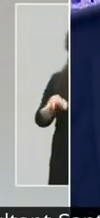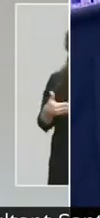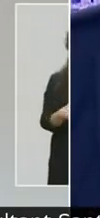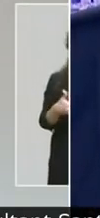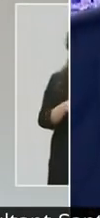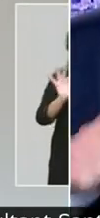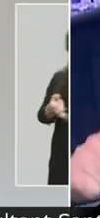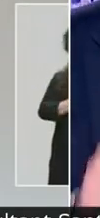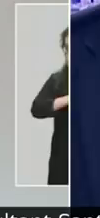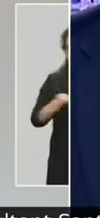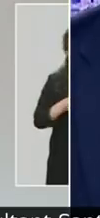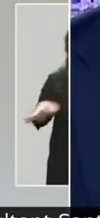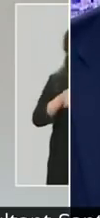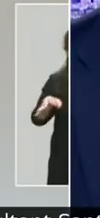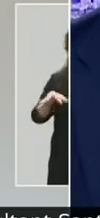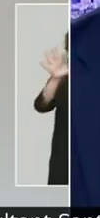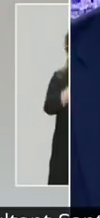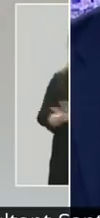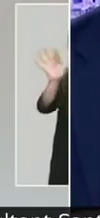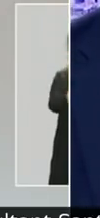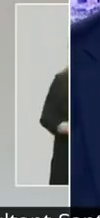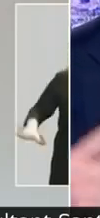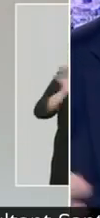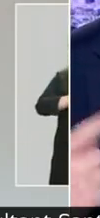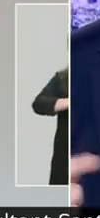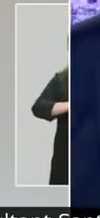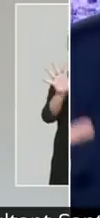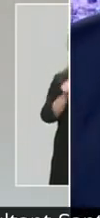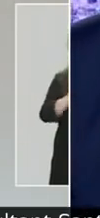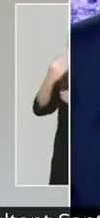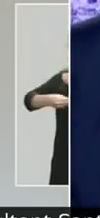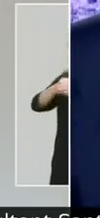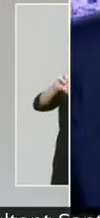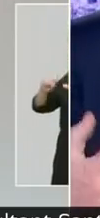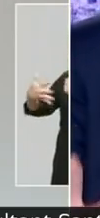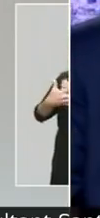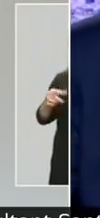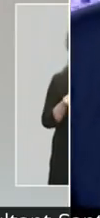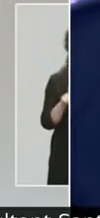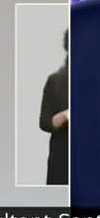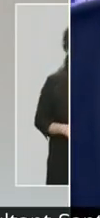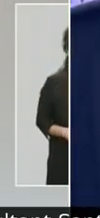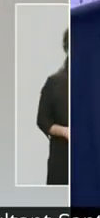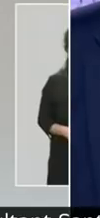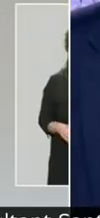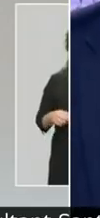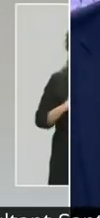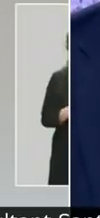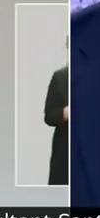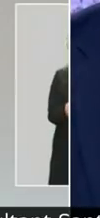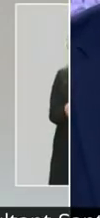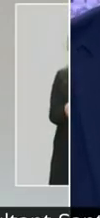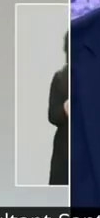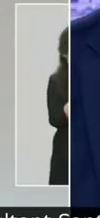l'intérieur, ça c'est la grande nouveauté, y compris les salles de sport. Les salles de sport qui avaient, rappelez-vous, il y a quelques mois, beaucoup protesté en disant mais c'est impossible de faire du